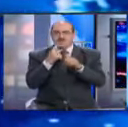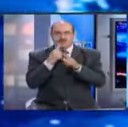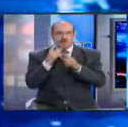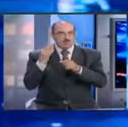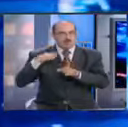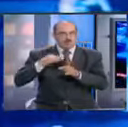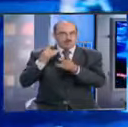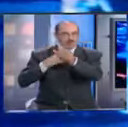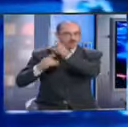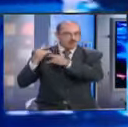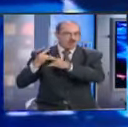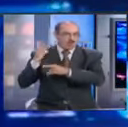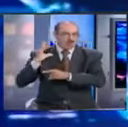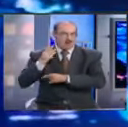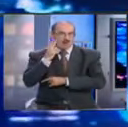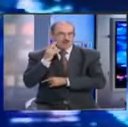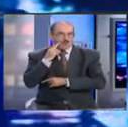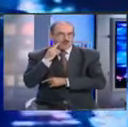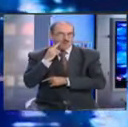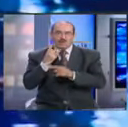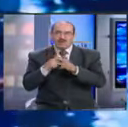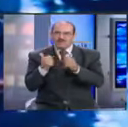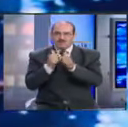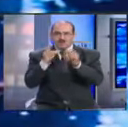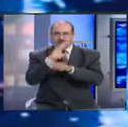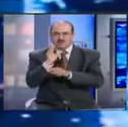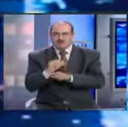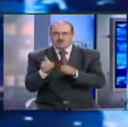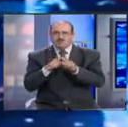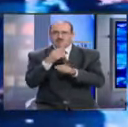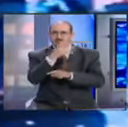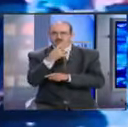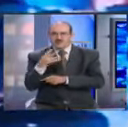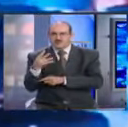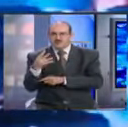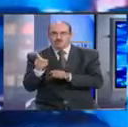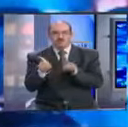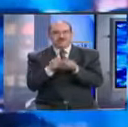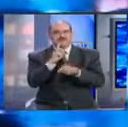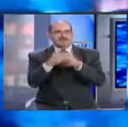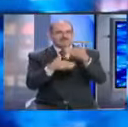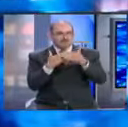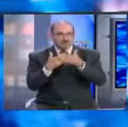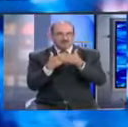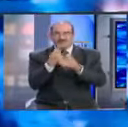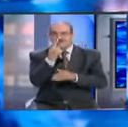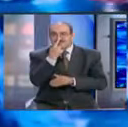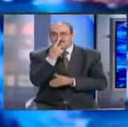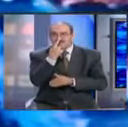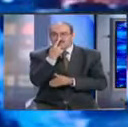الكبير للجزائر في بعده الدولي الإفريقي والمغاربي وترقيته في